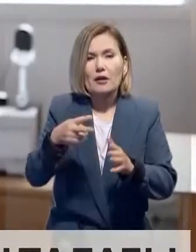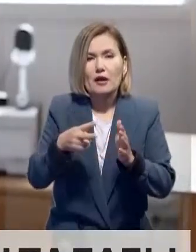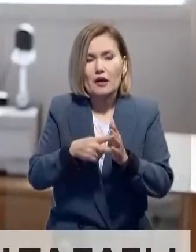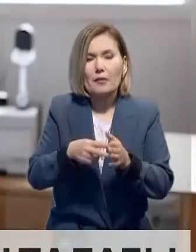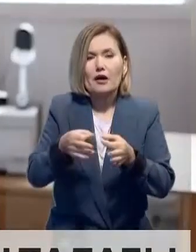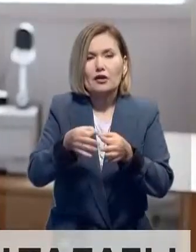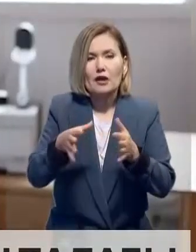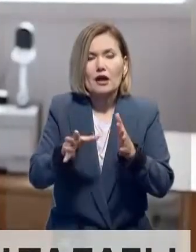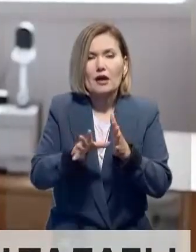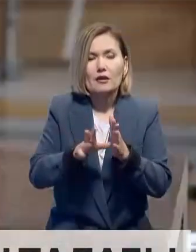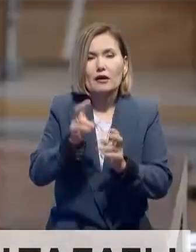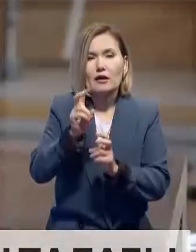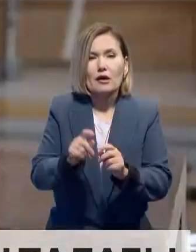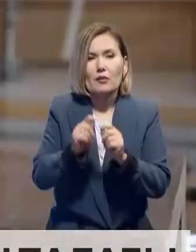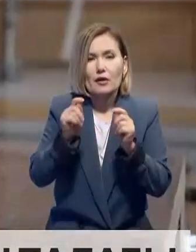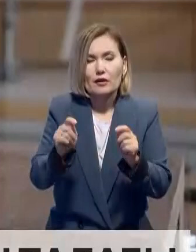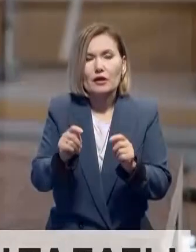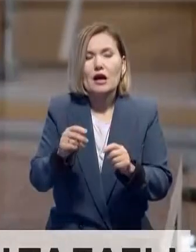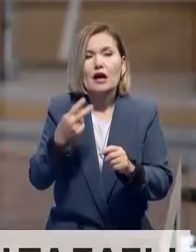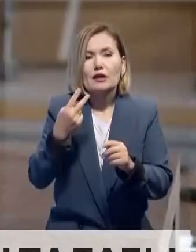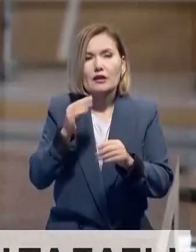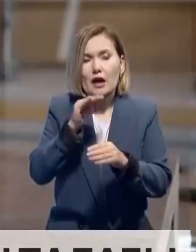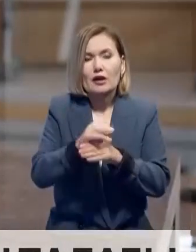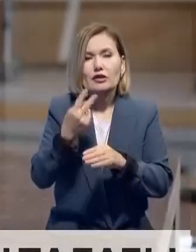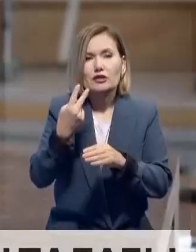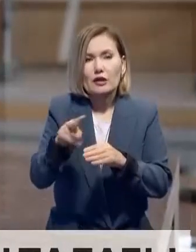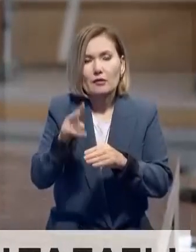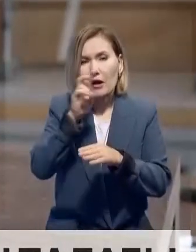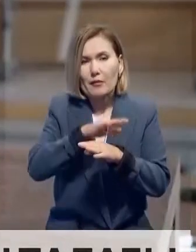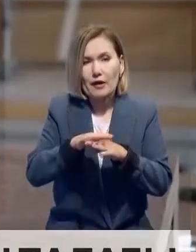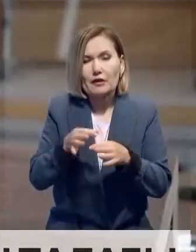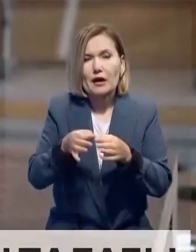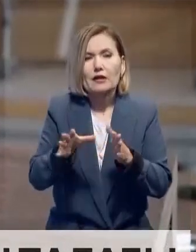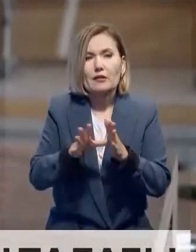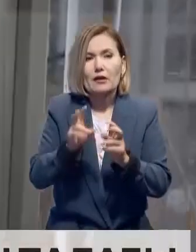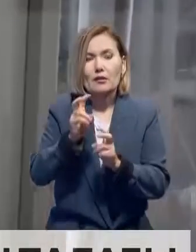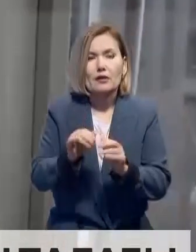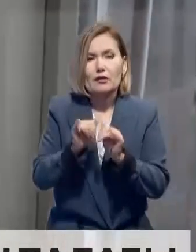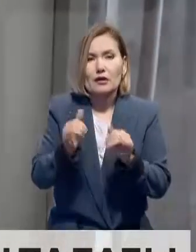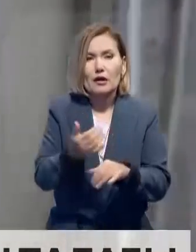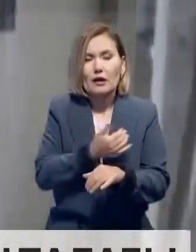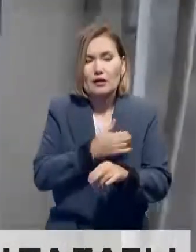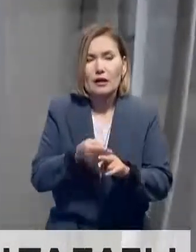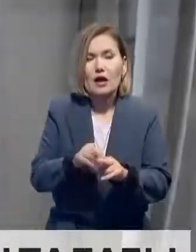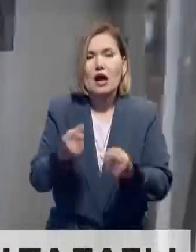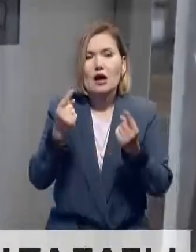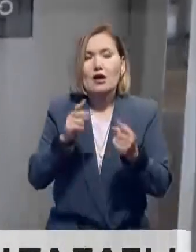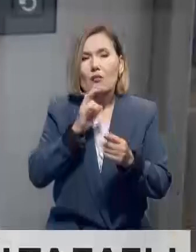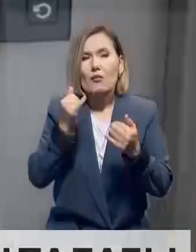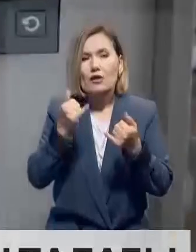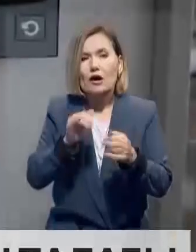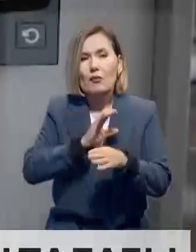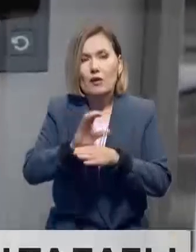атом электр станциясы салынып жатыр. Тағы 20 мемлекет атом энергетикасын дамытуға ниетті. Олардың арасында әрі мұнай өндіруші